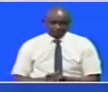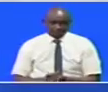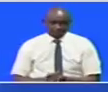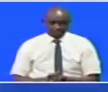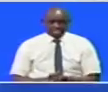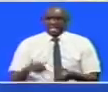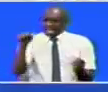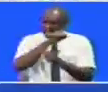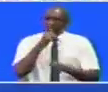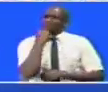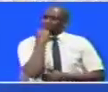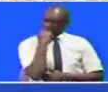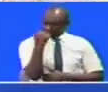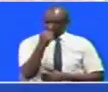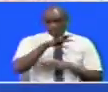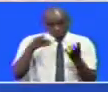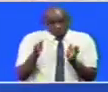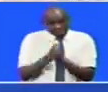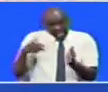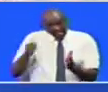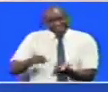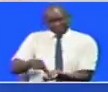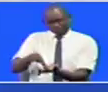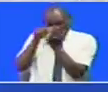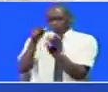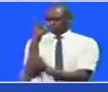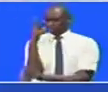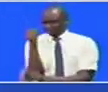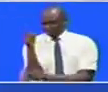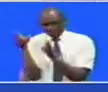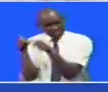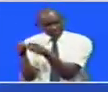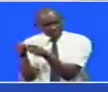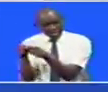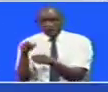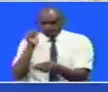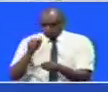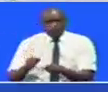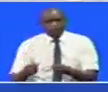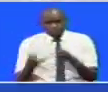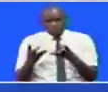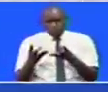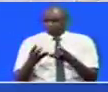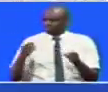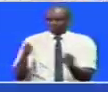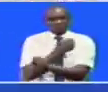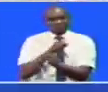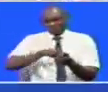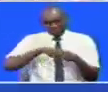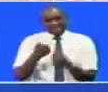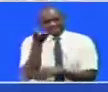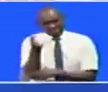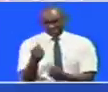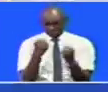Jumla ya magari 500 yakiwemo magari maalum 25 yenye uwezo wa kuhimili kishindo cha milipuko ya mabomu na vilipuzi